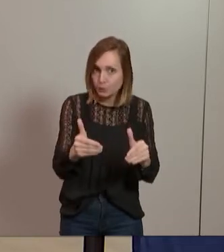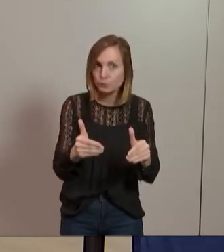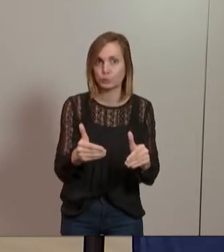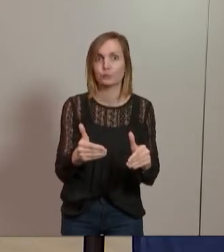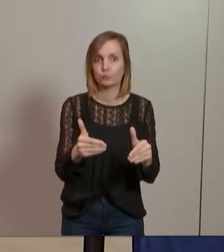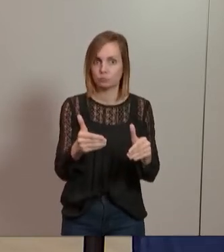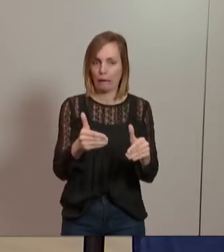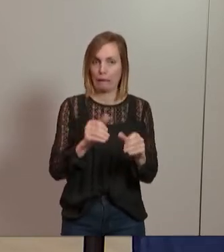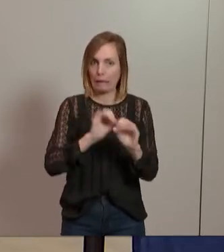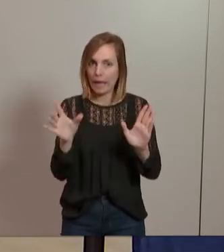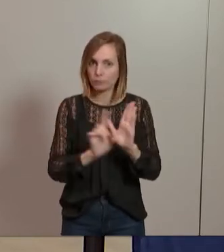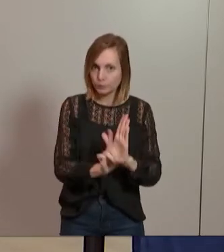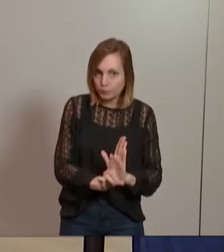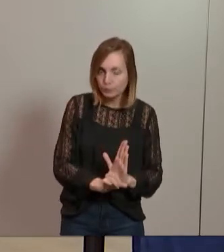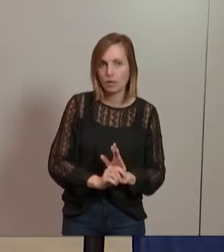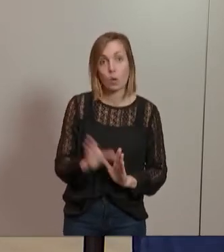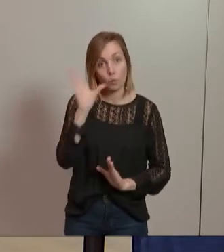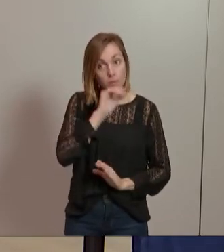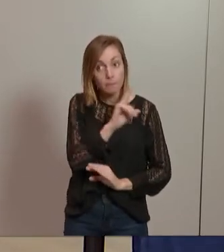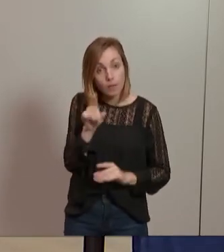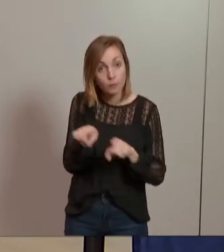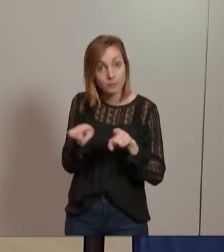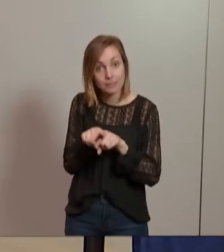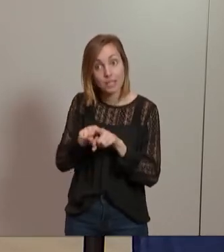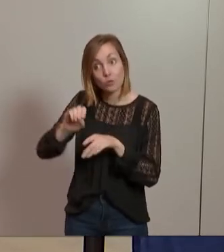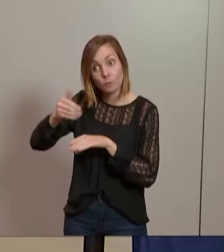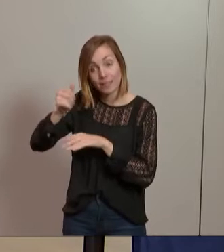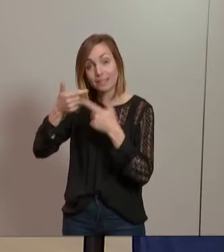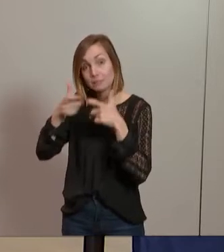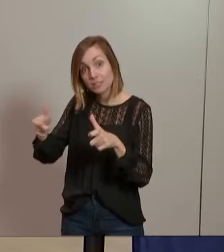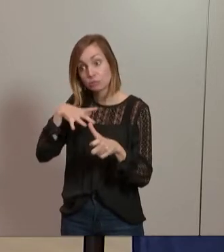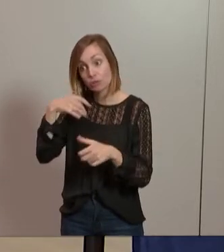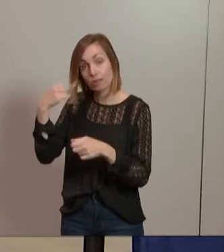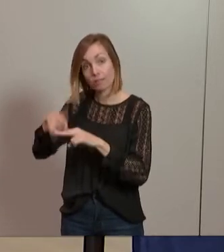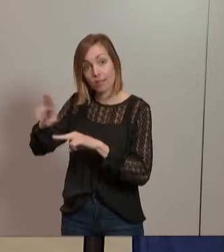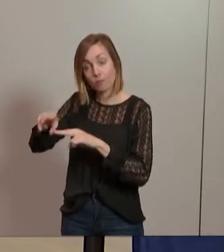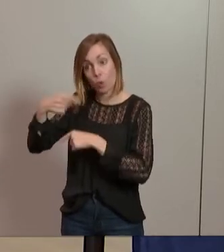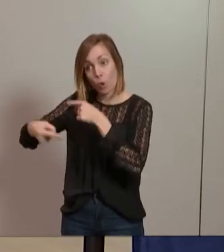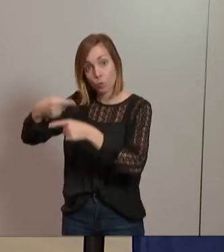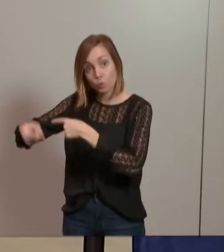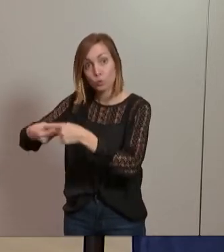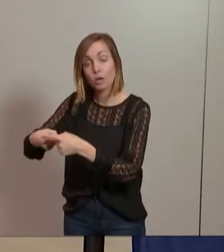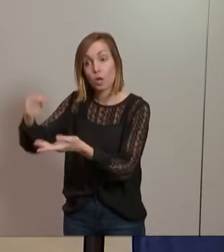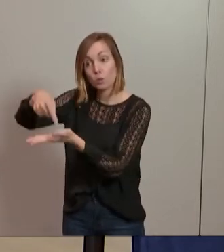arbitrages clairs, qu'on n'oublie pas non plus l'accessibilité numérique avec les travaux en cours sur le site web de la